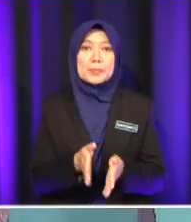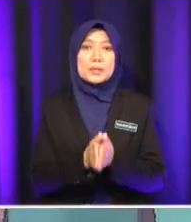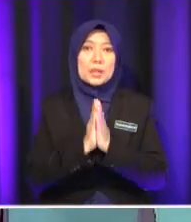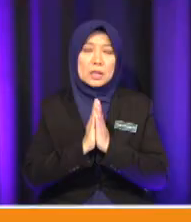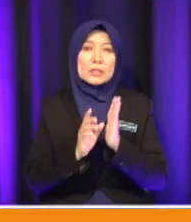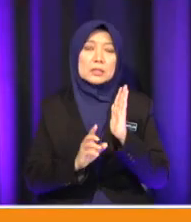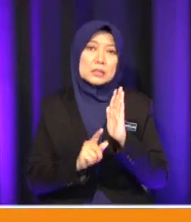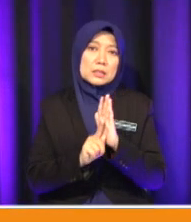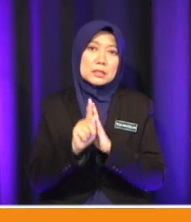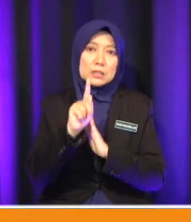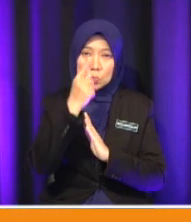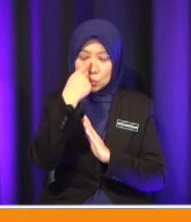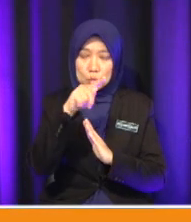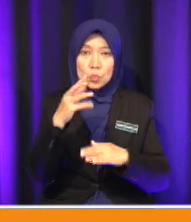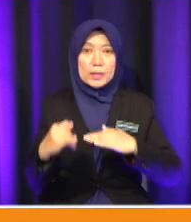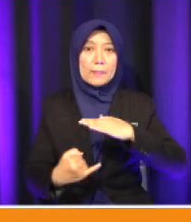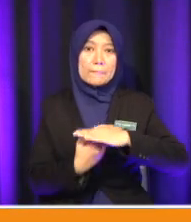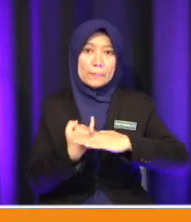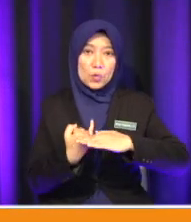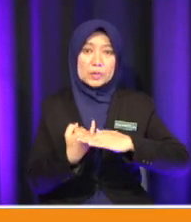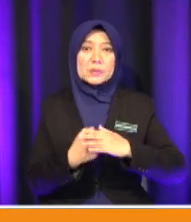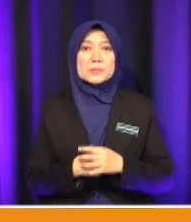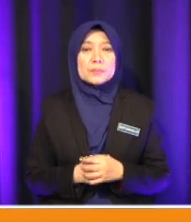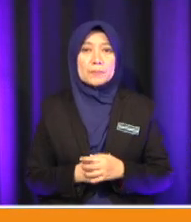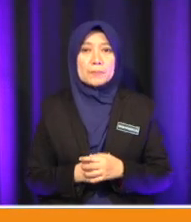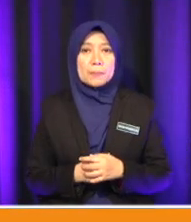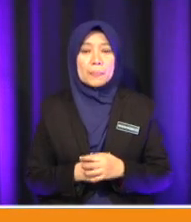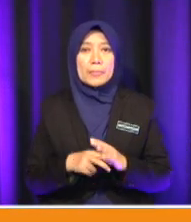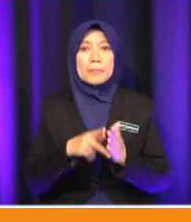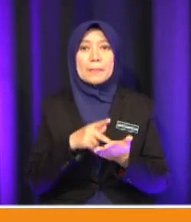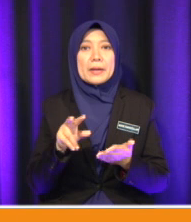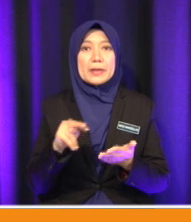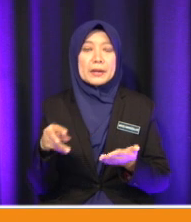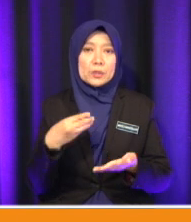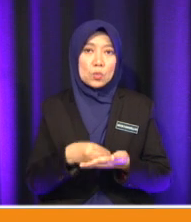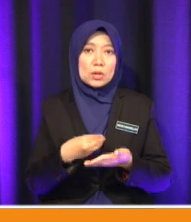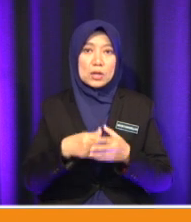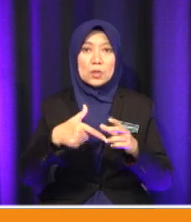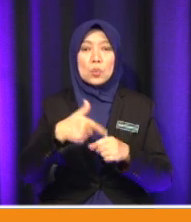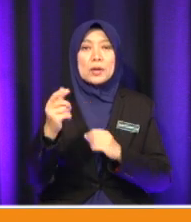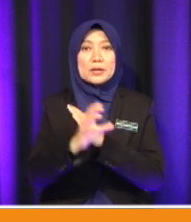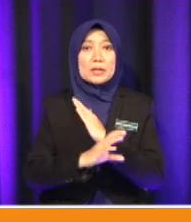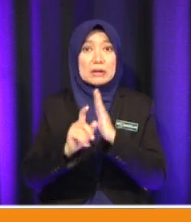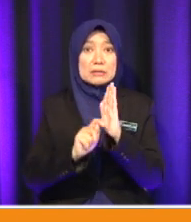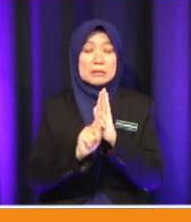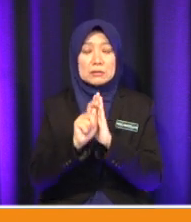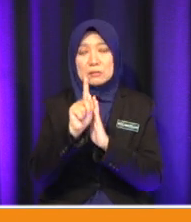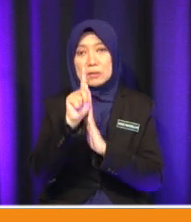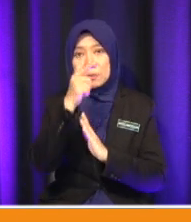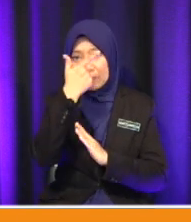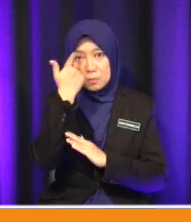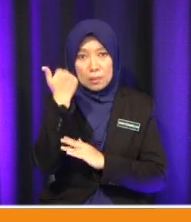yang tinggi untuk impor pembayaran keuangan ke luar negara tinggi berpunca